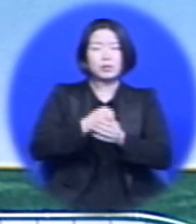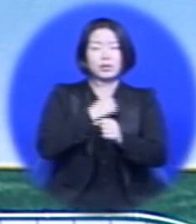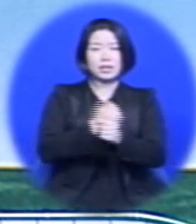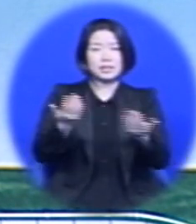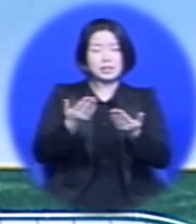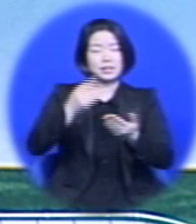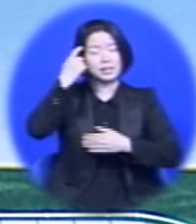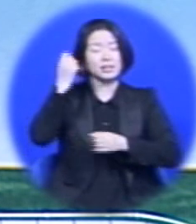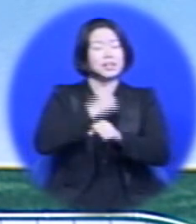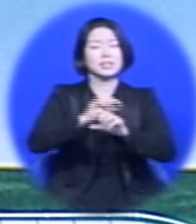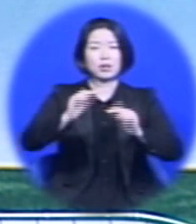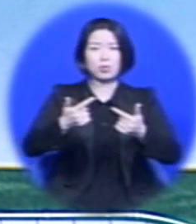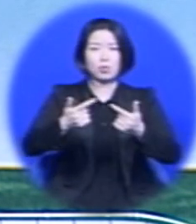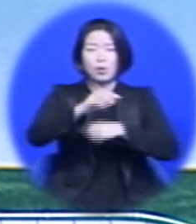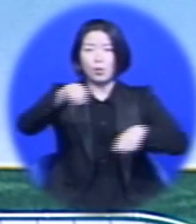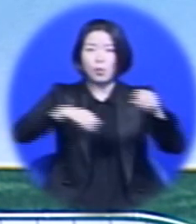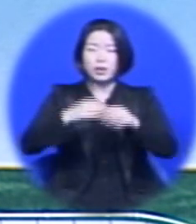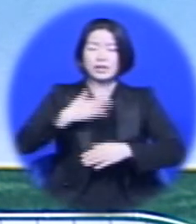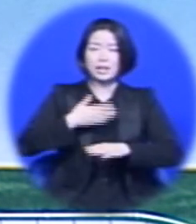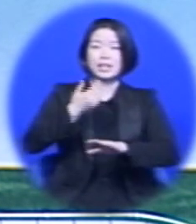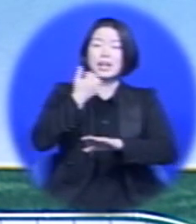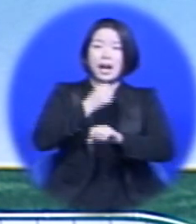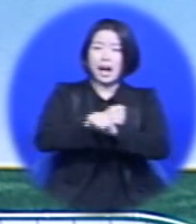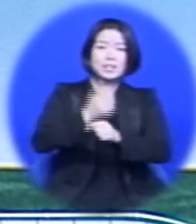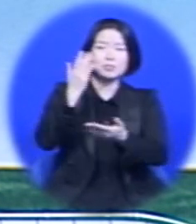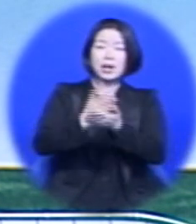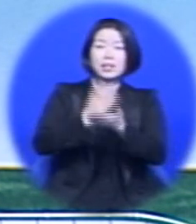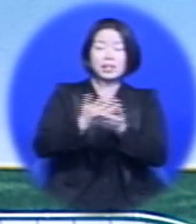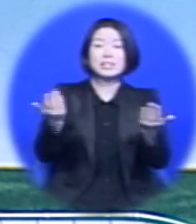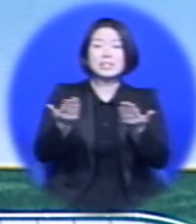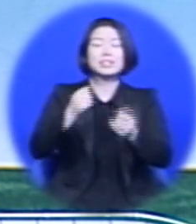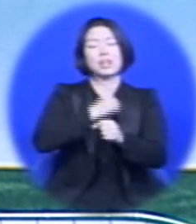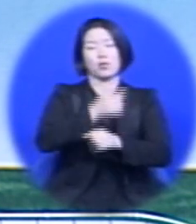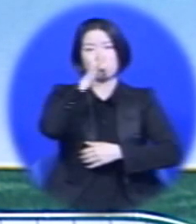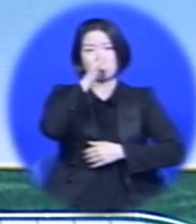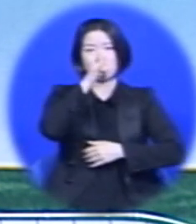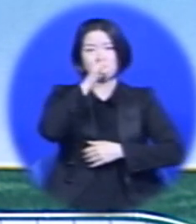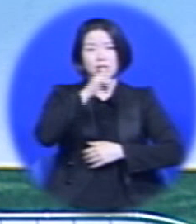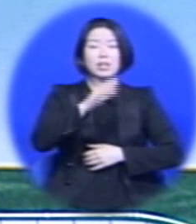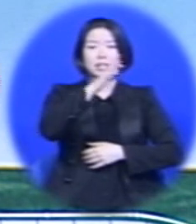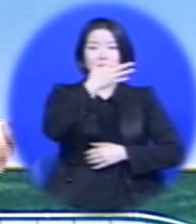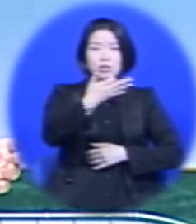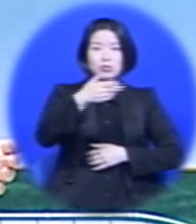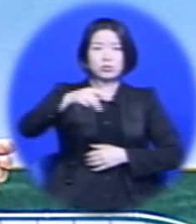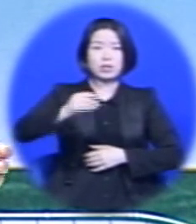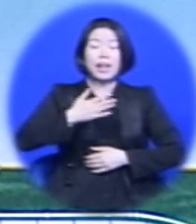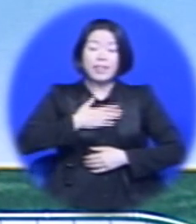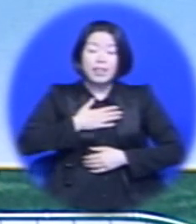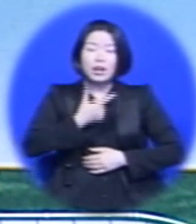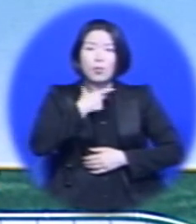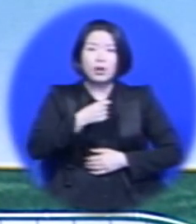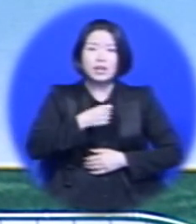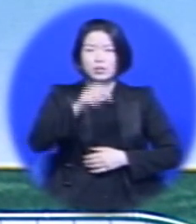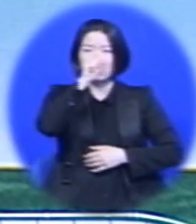않고 도리어 해서는 안되겠다고 생각하는 일을 하고 있으니 말입니다 19절에 나는 내가 원하는 선한 일은